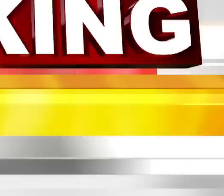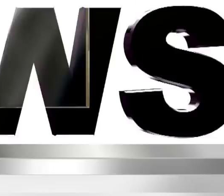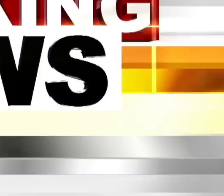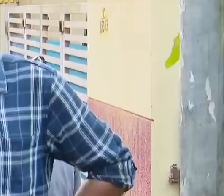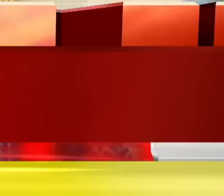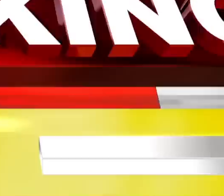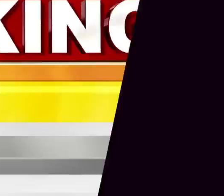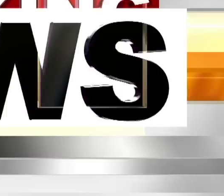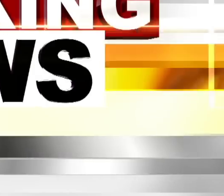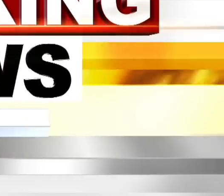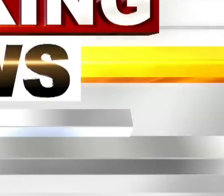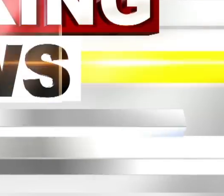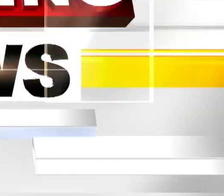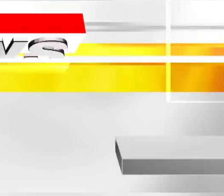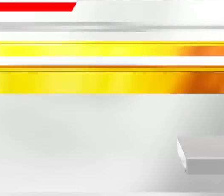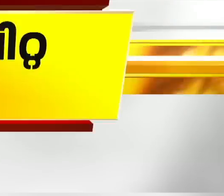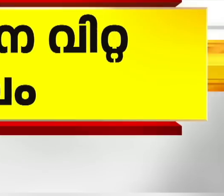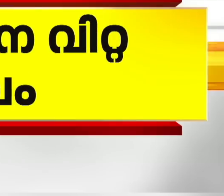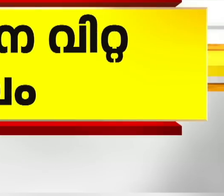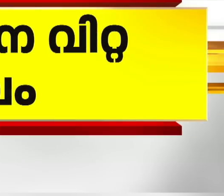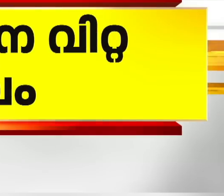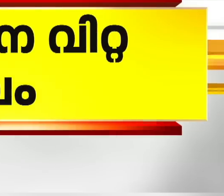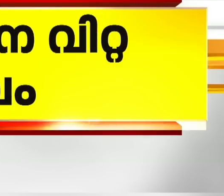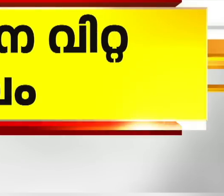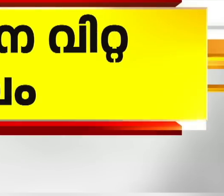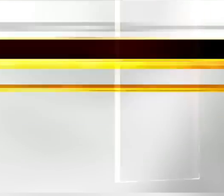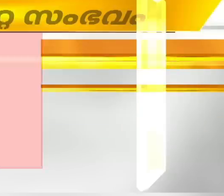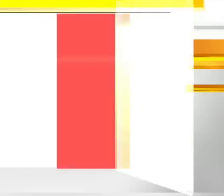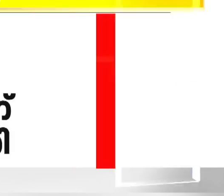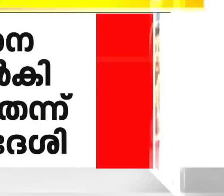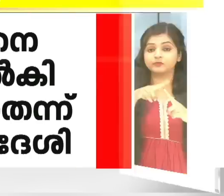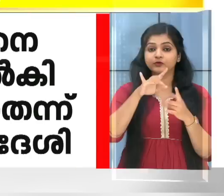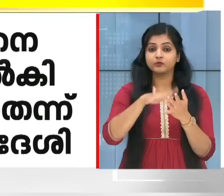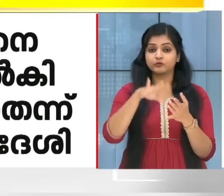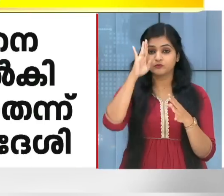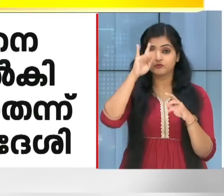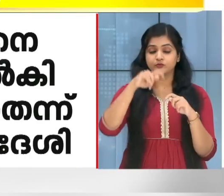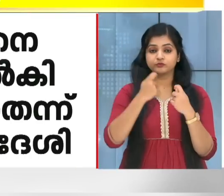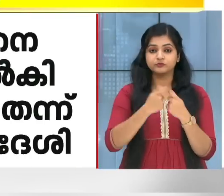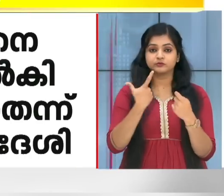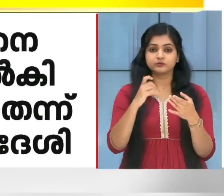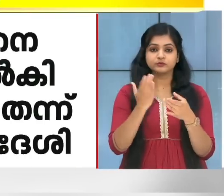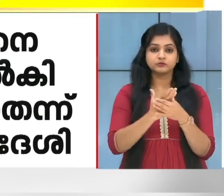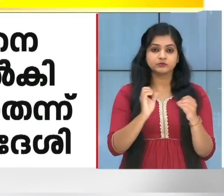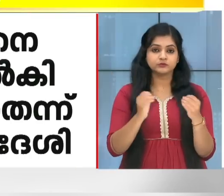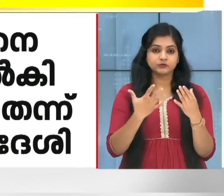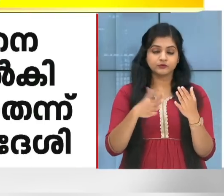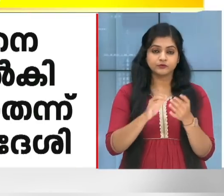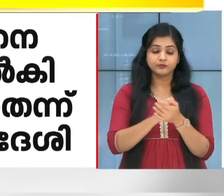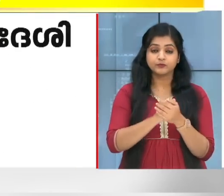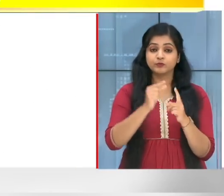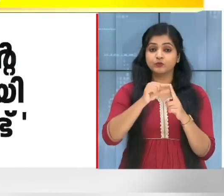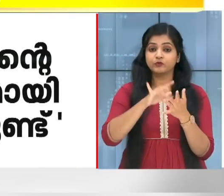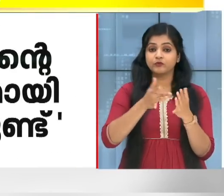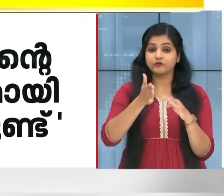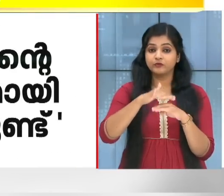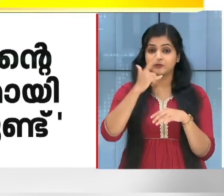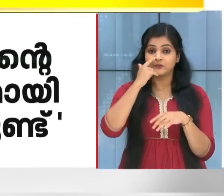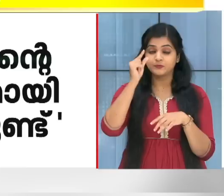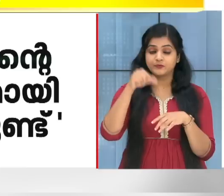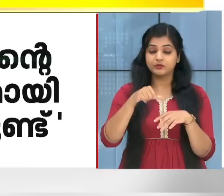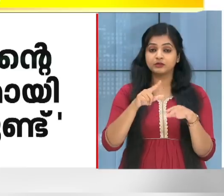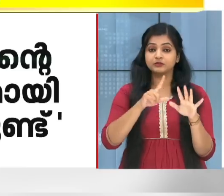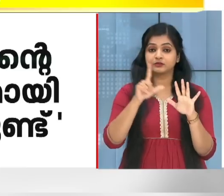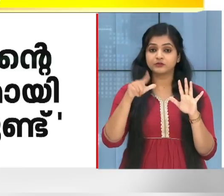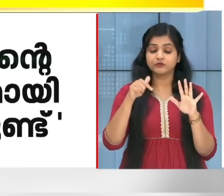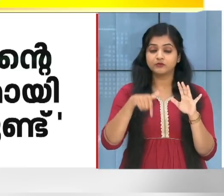കാര്യം സ്ഥിരീകരിക്കുന്നത്. ഇതിന്റെ അടിസ്ഥാനത്തിൽ അല്പസമയം മുൻപ് തമ്പാനൂർ പോലീസ് കേസെടുക്കുകയും ചെയ്തു. ഈ പൂവാർ സ്വദേശിനി എന്ന് നിലവിൽ ഇപ്പോൾ സംശയിക്കുന്ന സ്ത്രീ 7-ാം തീയതിയാണ്